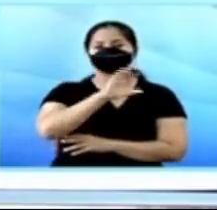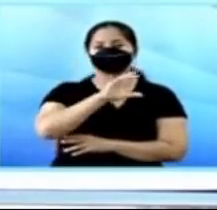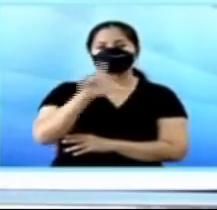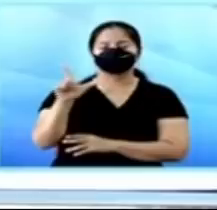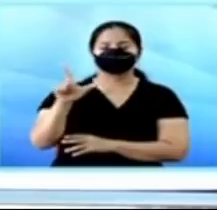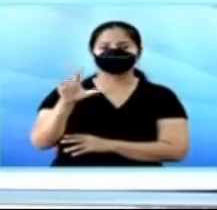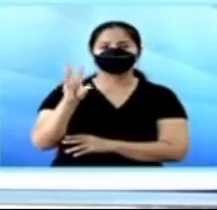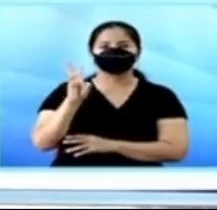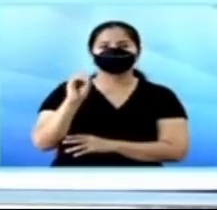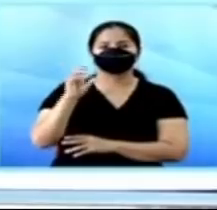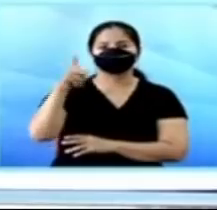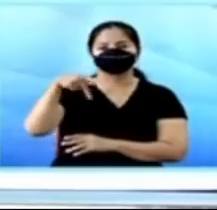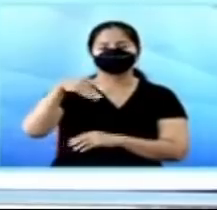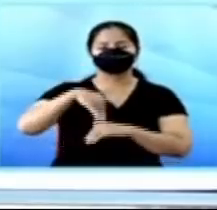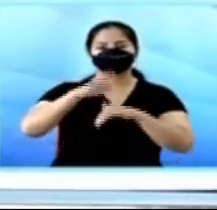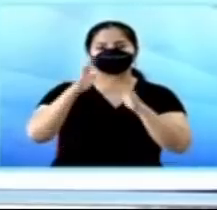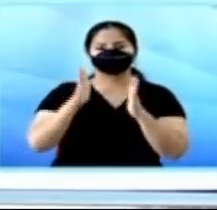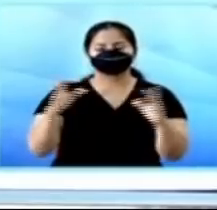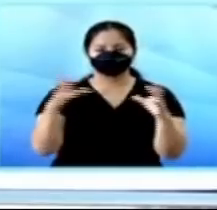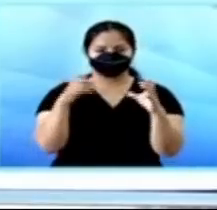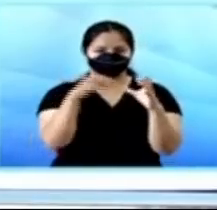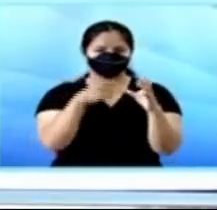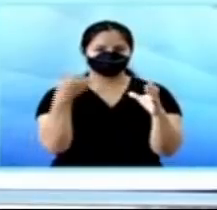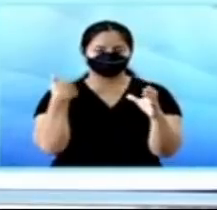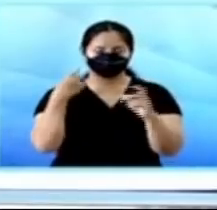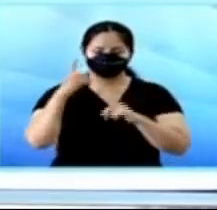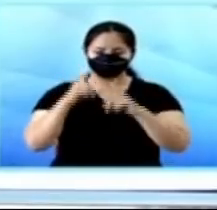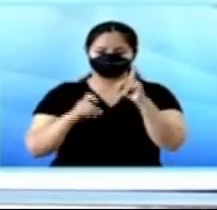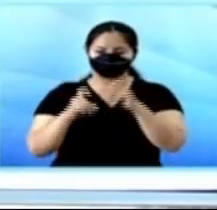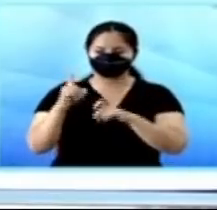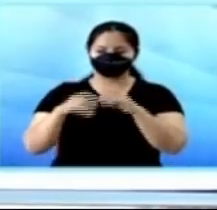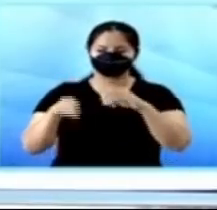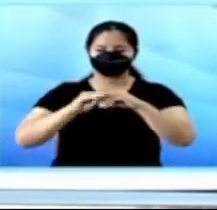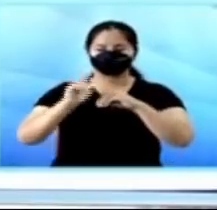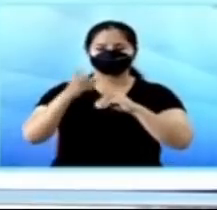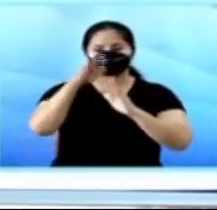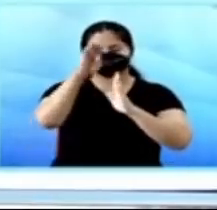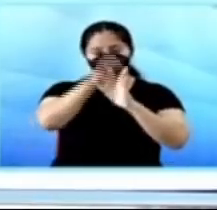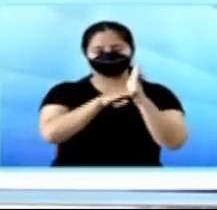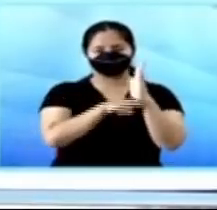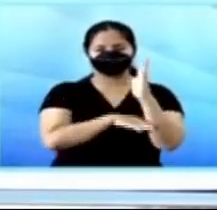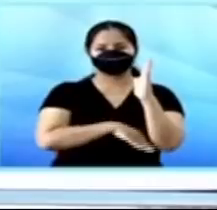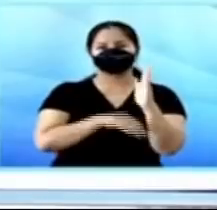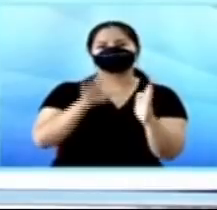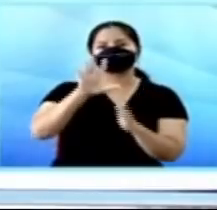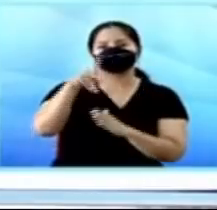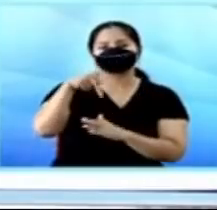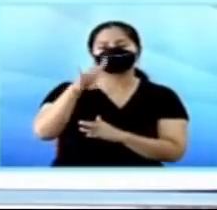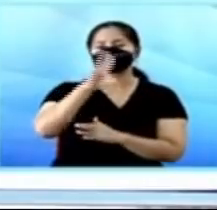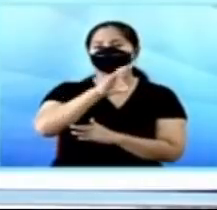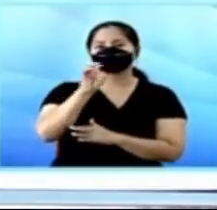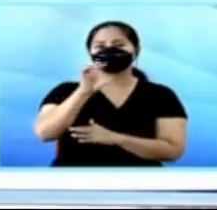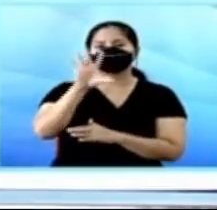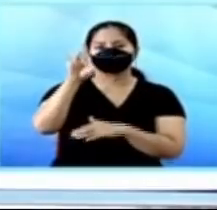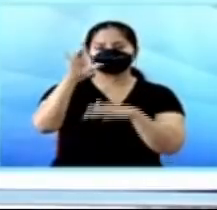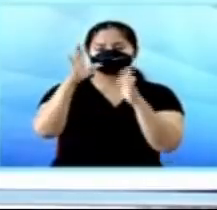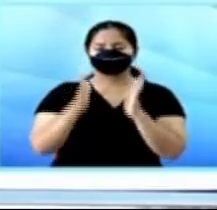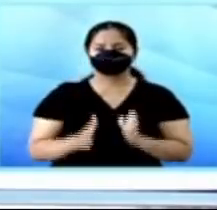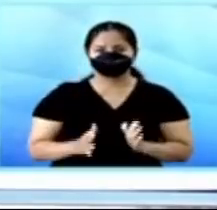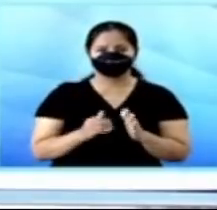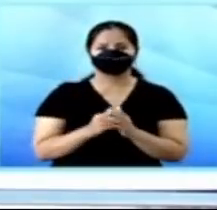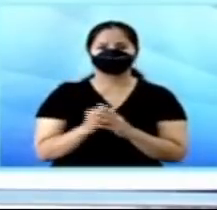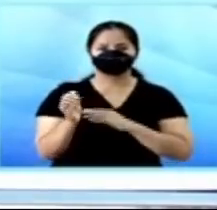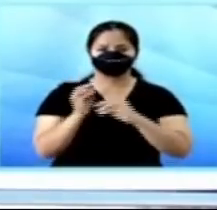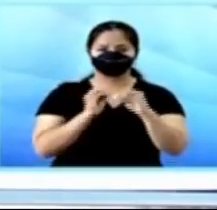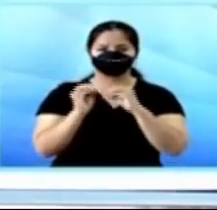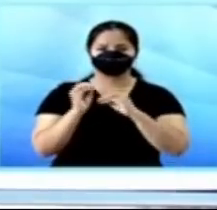229,260,000 กว่าและการในนั้นเสียชีวิตใหม่ก็ลดลงยังเหลือ 5,708 นะซึ่งตัวเล